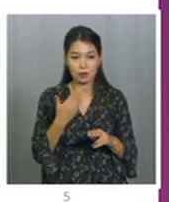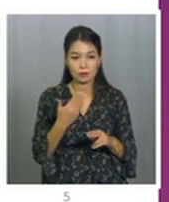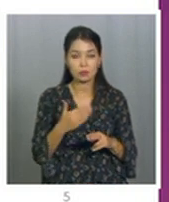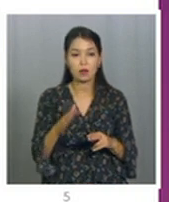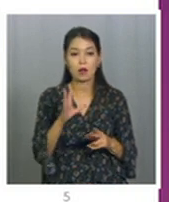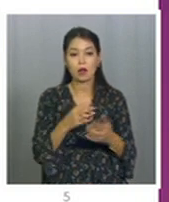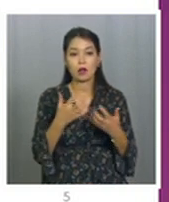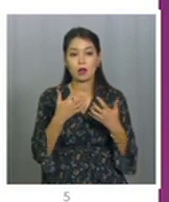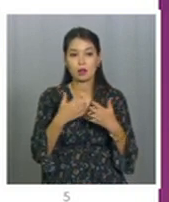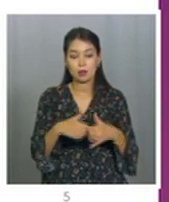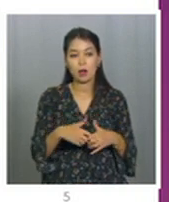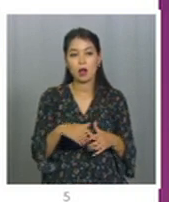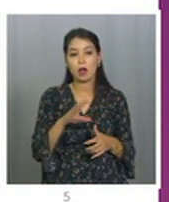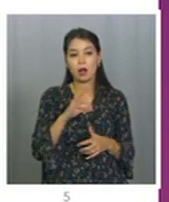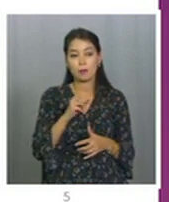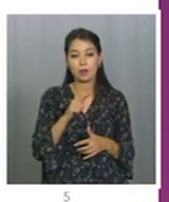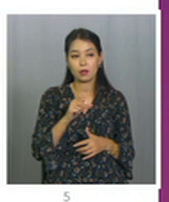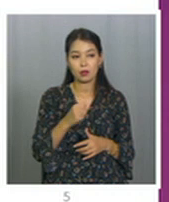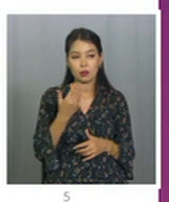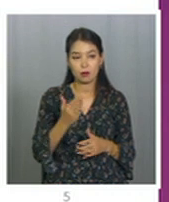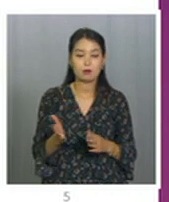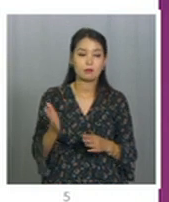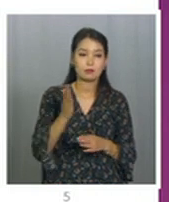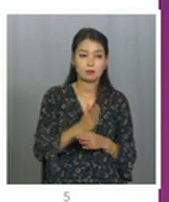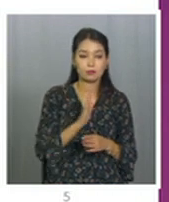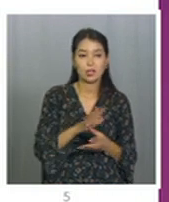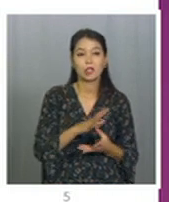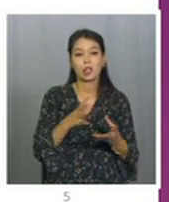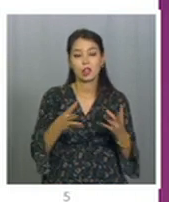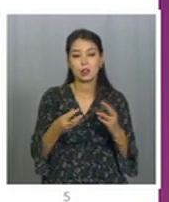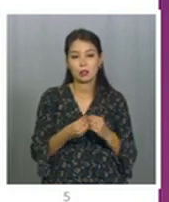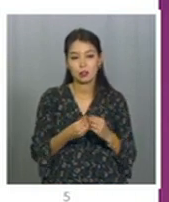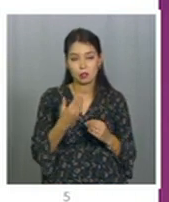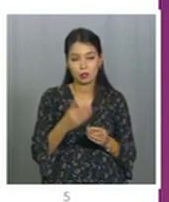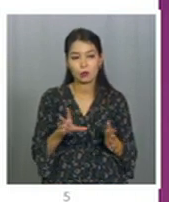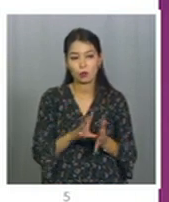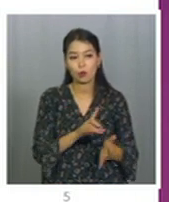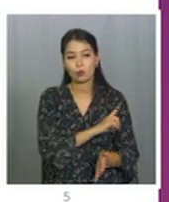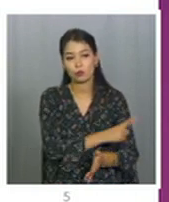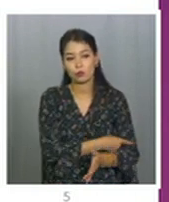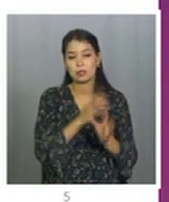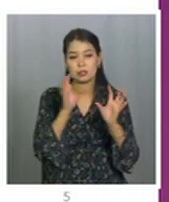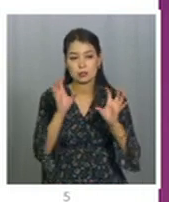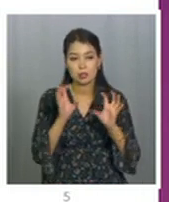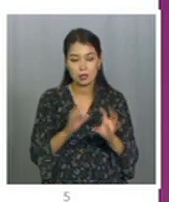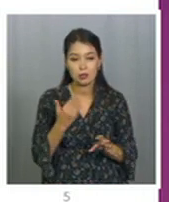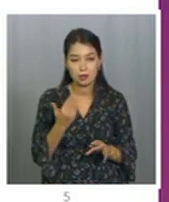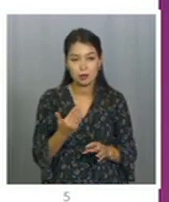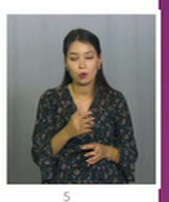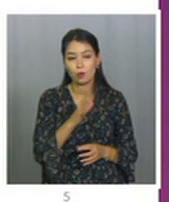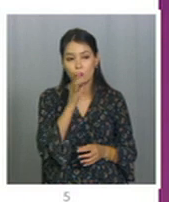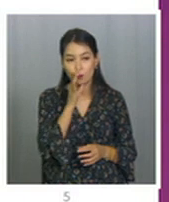кезде омегамыз алдынан шығып кетеді. Нәтижесінде тоқ күшінің өзгеру заңдылығы уақыт бойынша